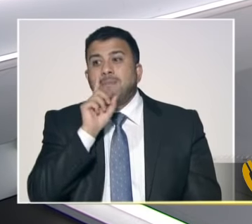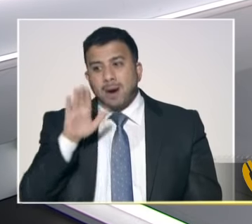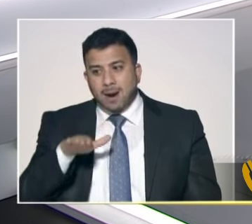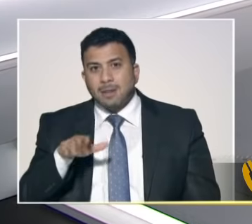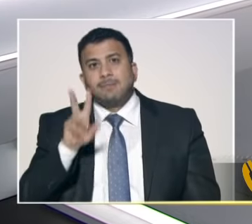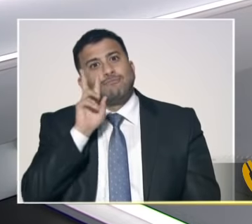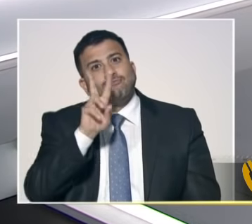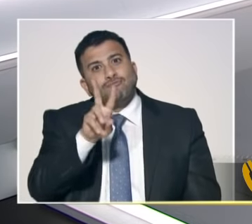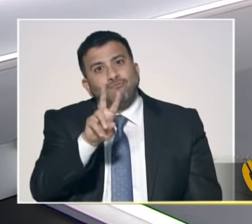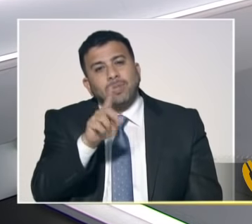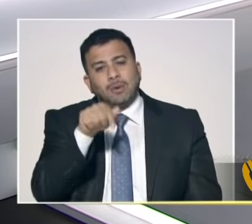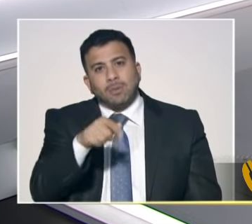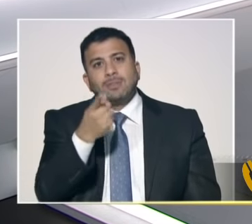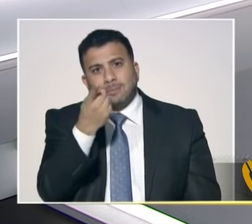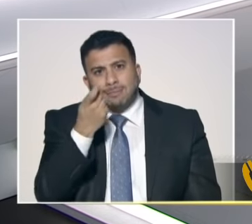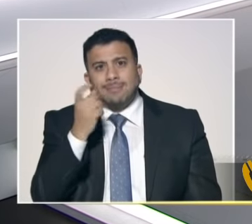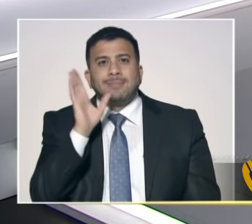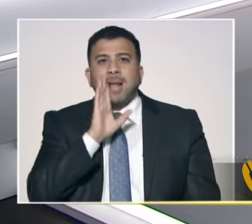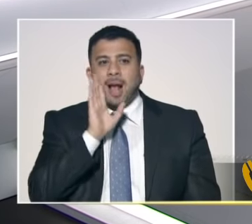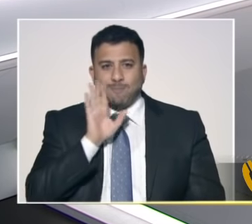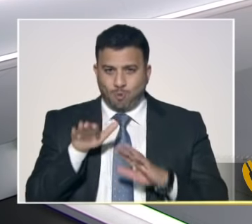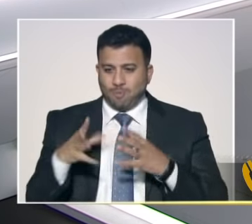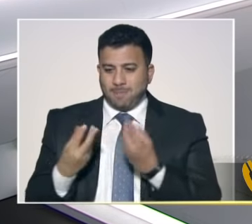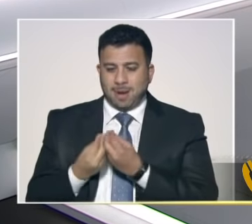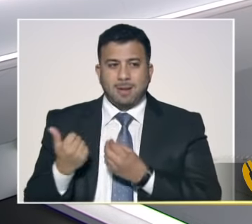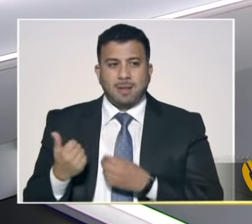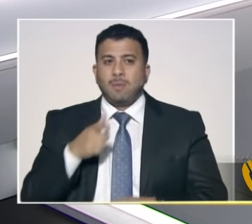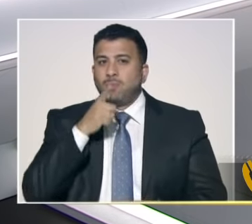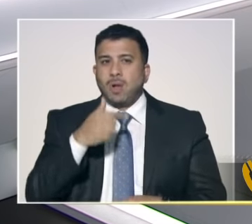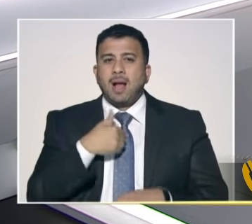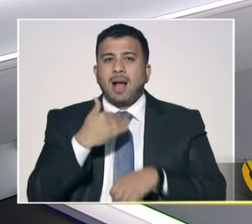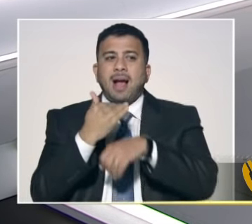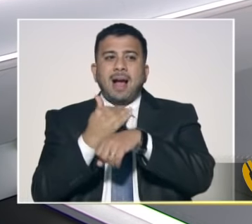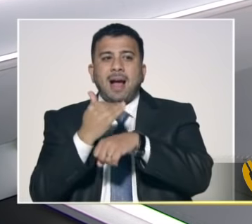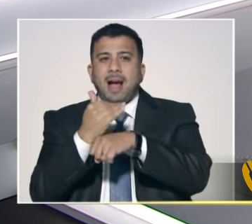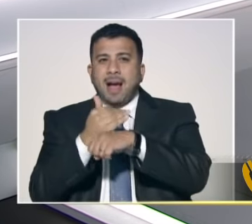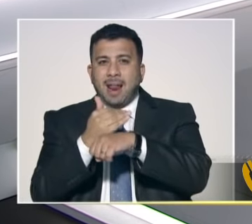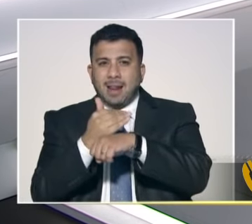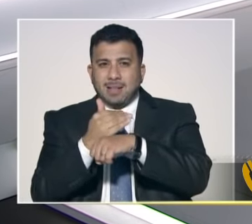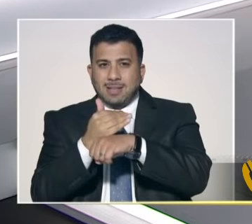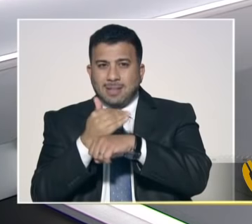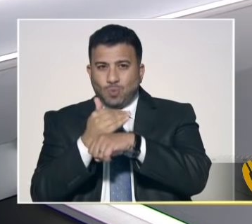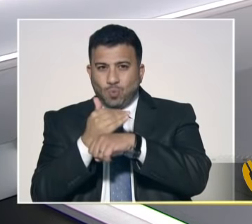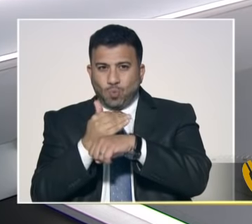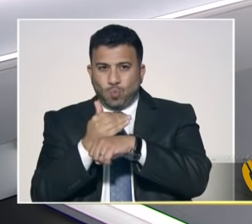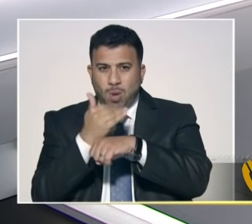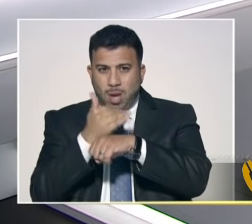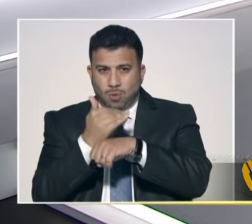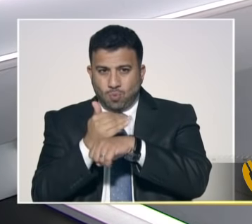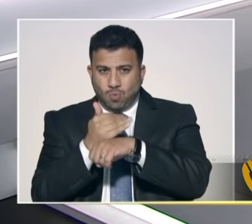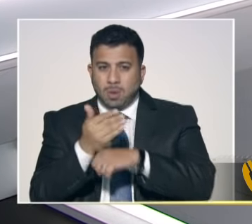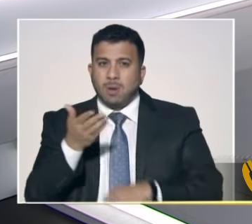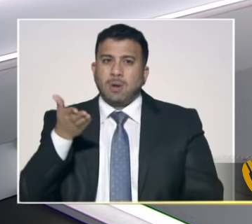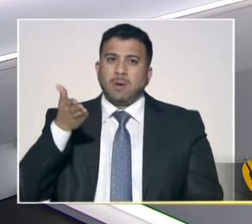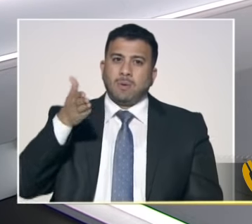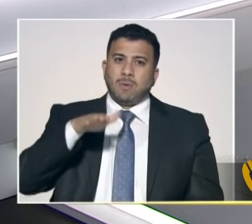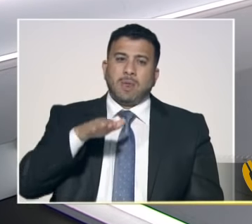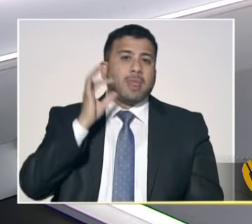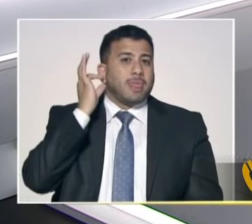وياها. آمين. مثلا الحين خالتي توفت. إيه. وكان عندها ذهب وضعته عند